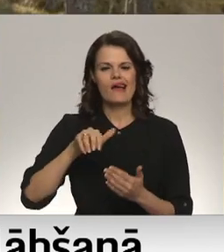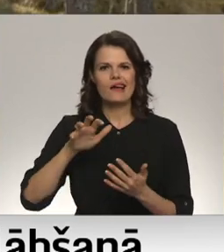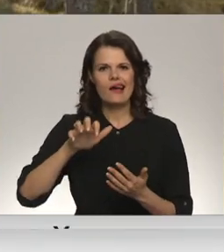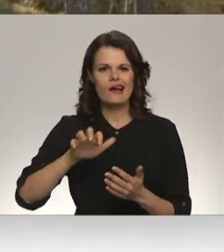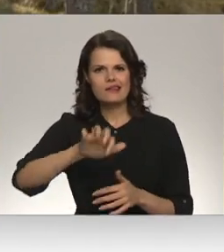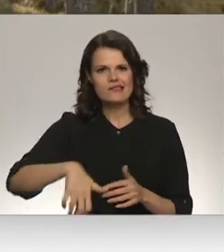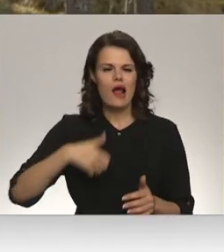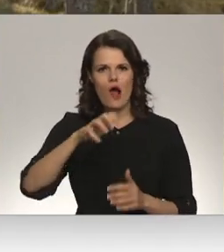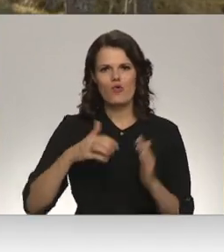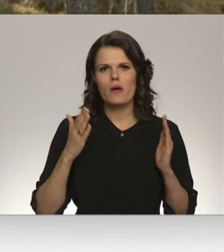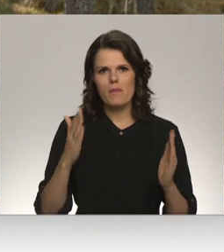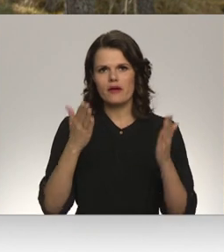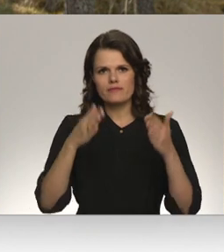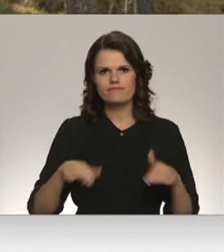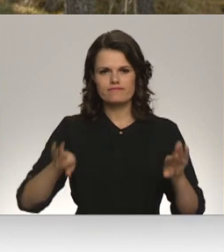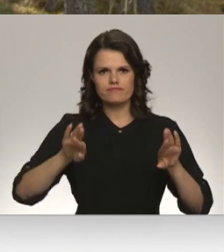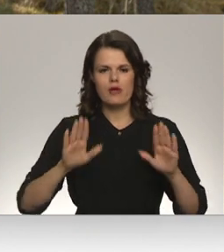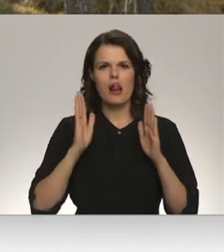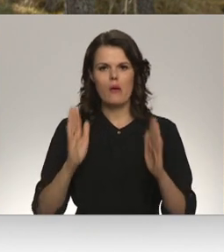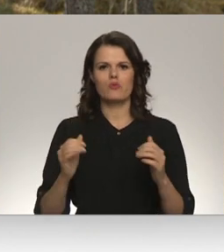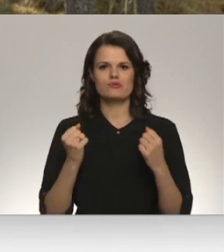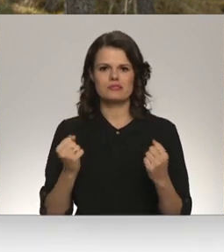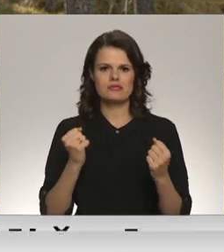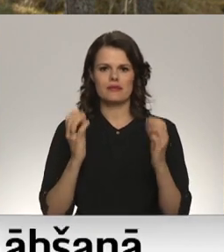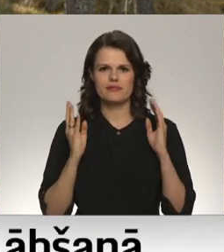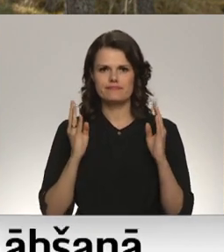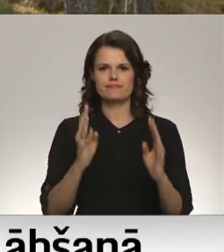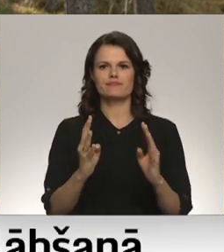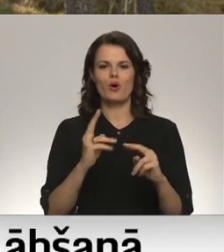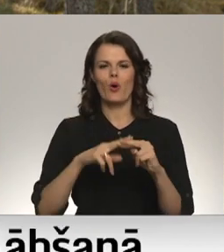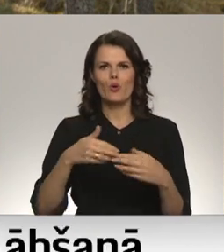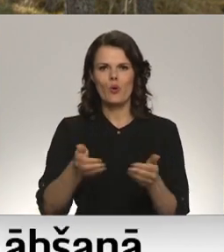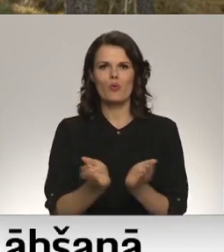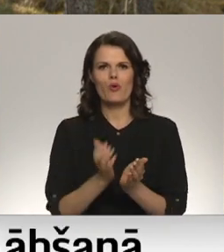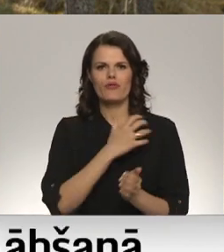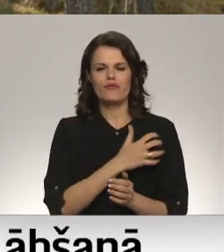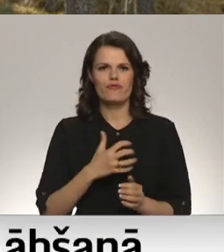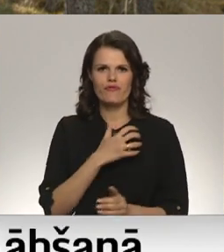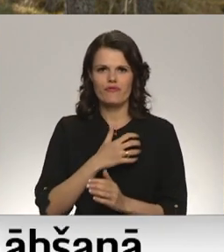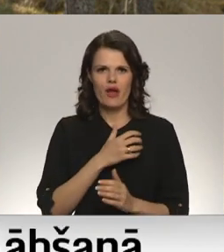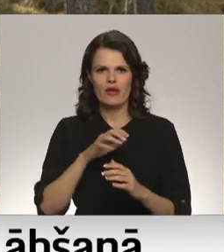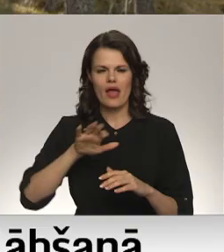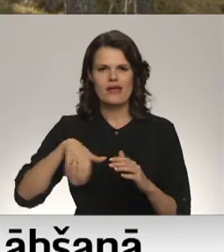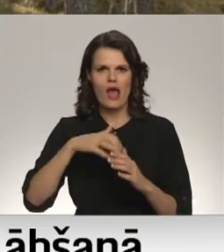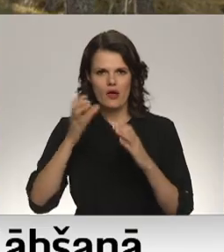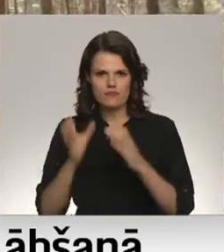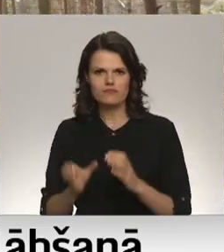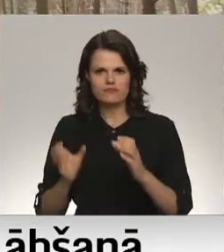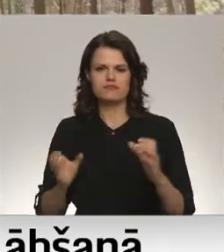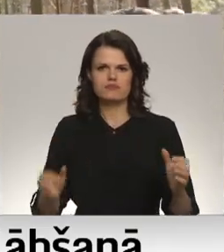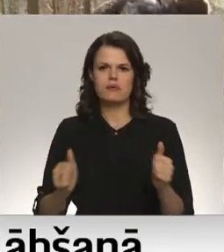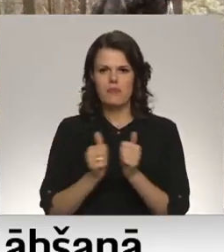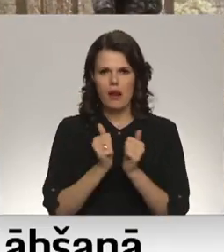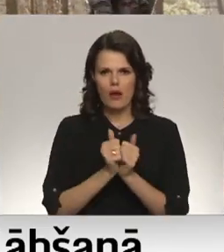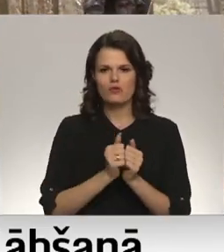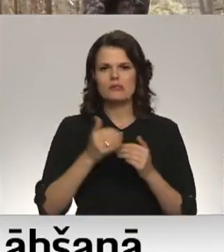jāliek maliņās, lai viņi būtu stabilāki, un tad vēl tie podiņi jāliek, jāierok priekšā blakām ir.